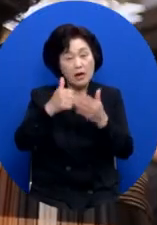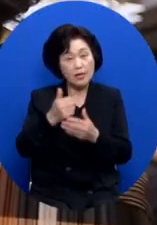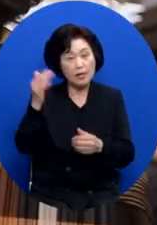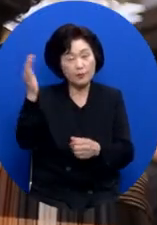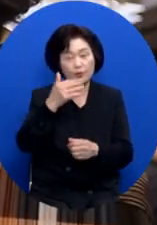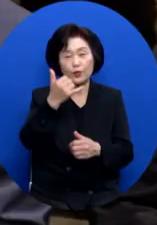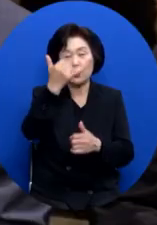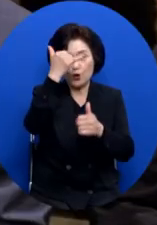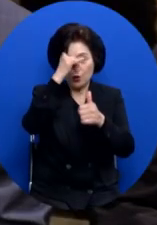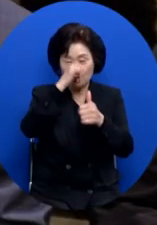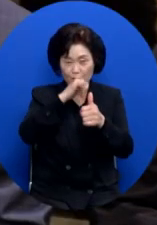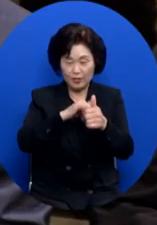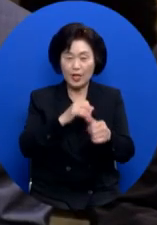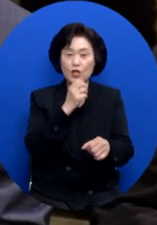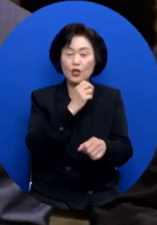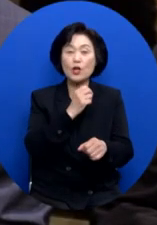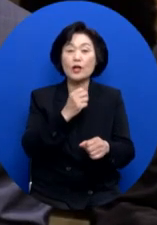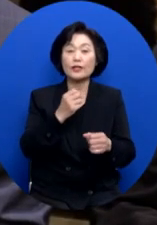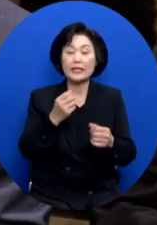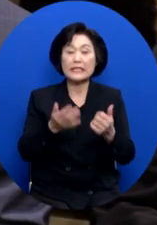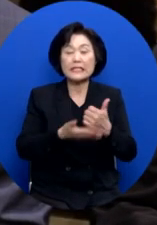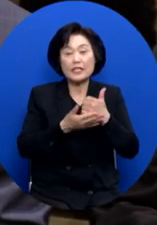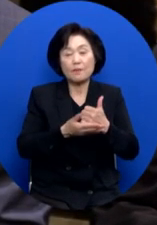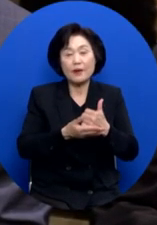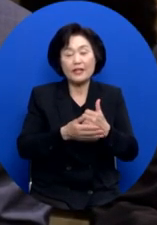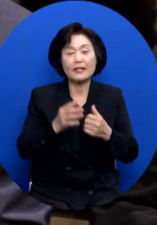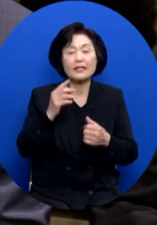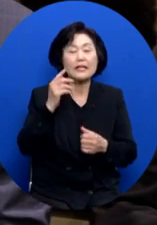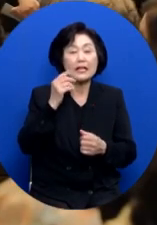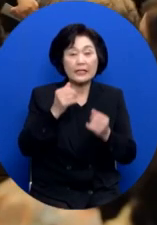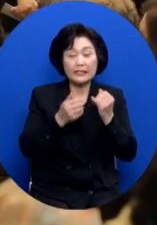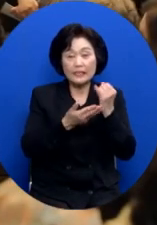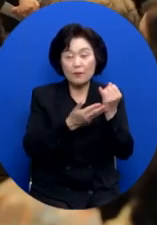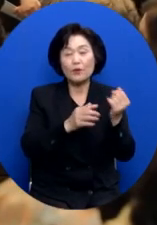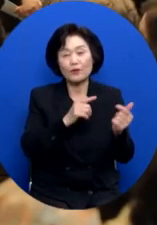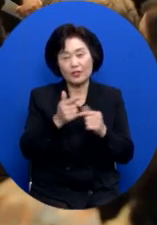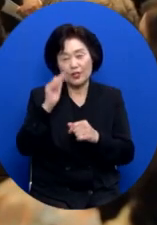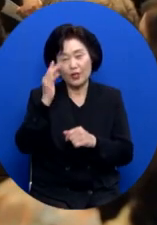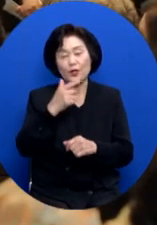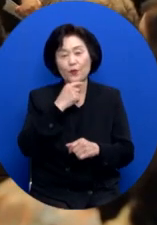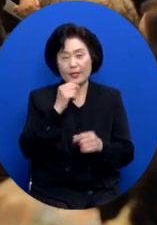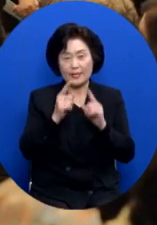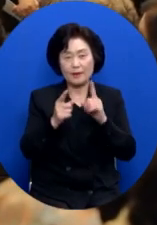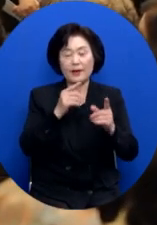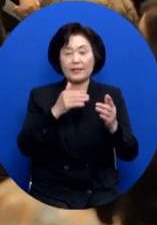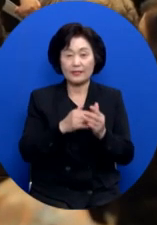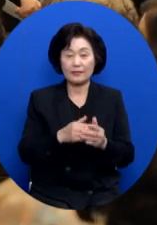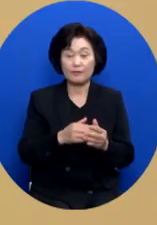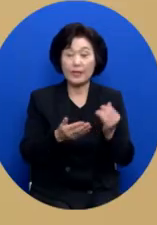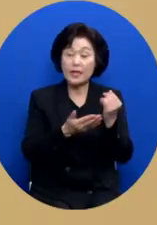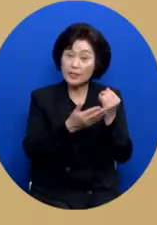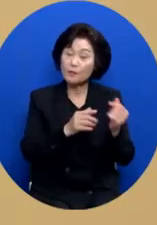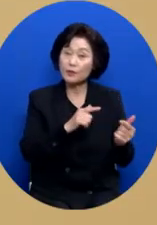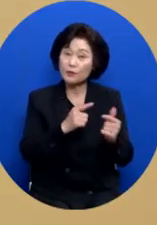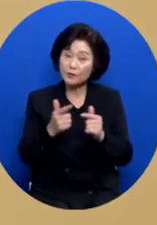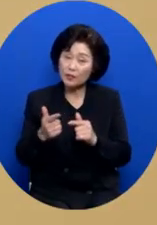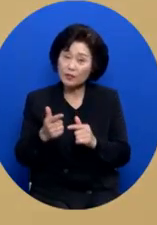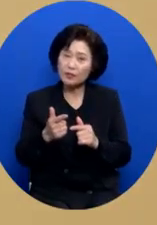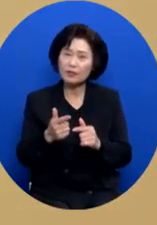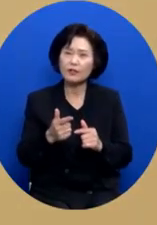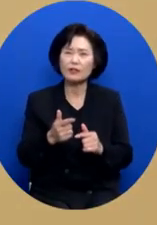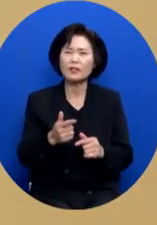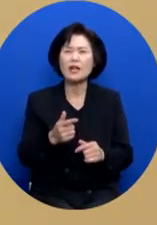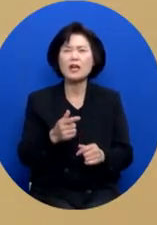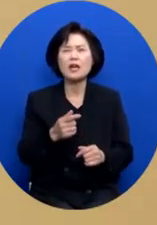되길 바란다고 전했습니다. 아산시 기독교연합회 대표회장 정병한 목사는 사모님들의 이름을 누군가